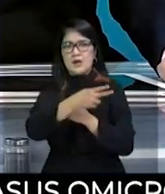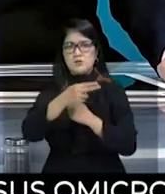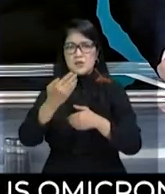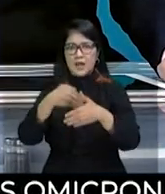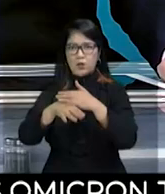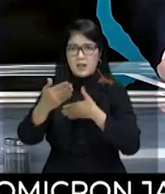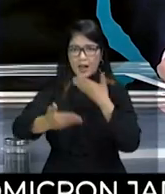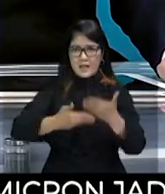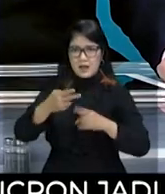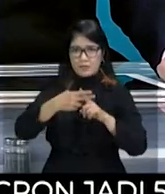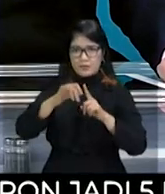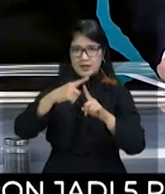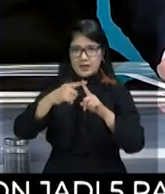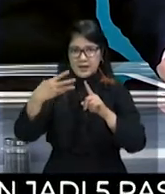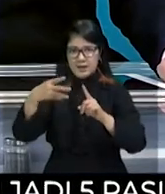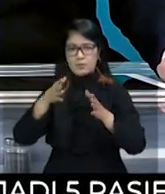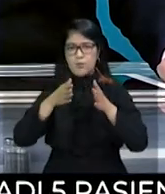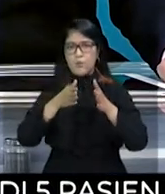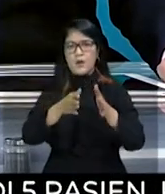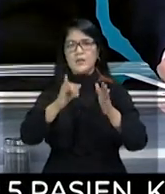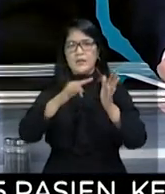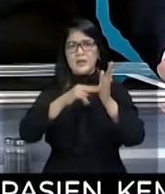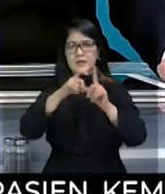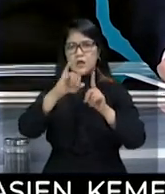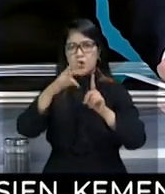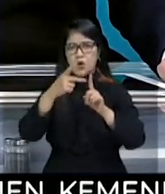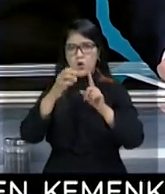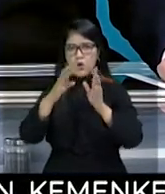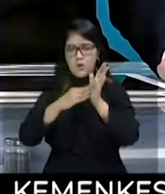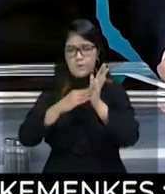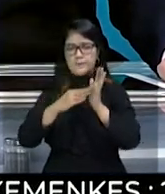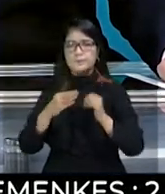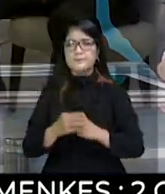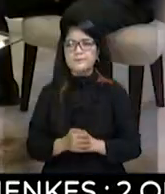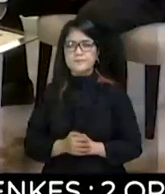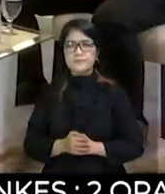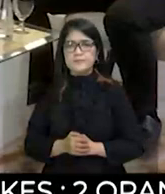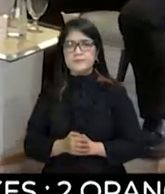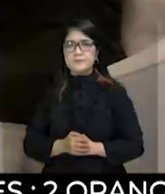masyarakat Indonesia melalui layanan fixed broadband IndiHome.